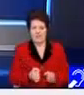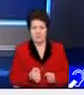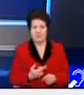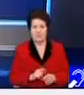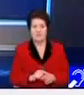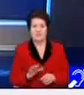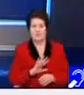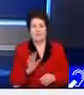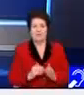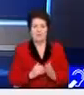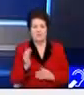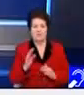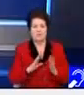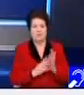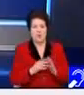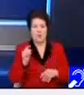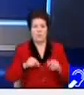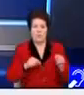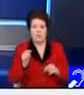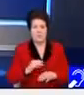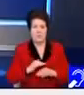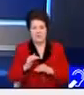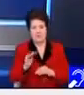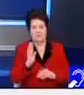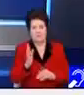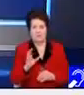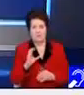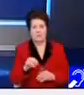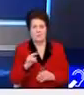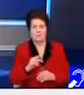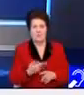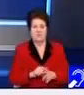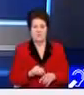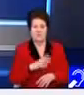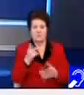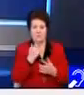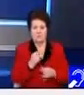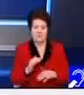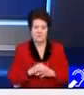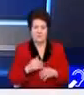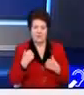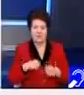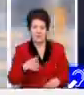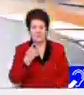nu va depăși 9 grade, iar ploile vor cuprinde regiunile sudice. Acestea au fost informațiile. O seară cât mai